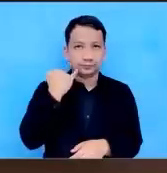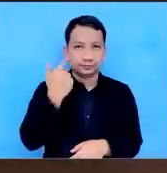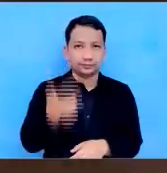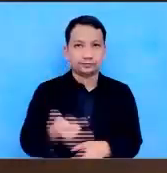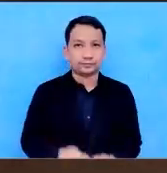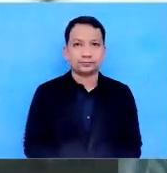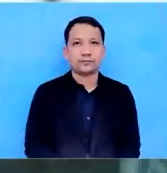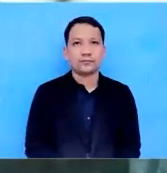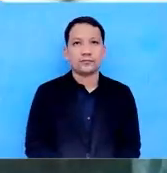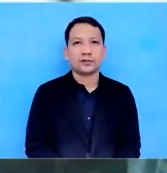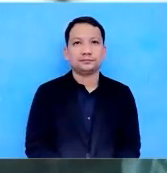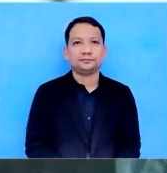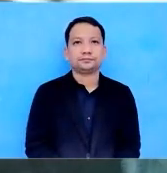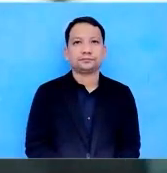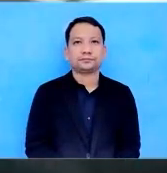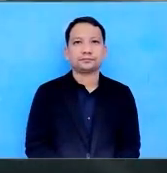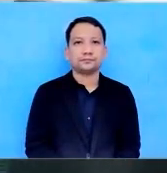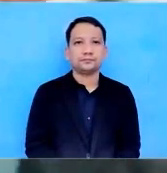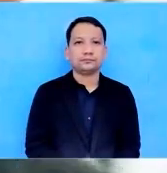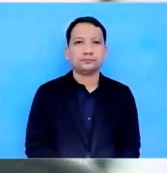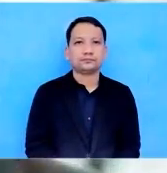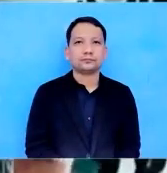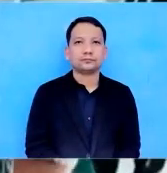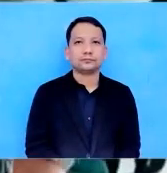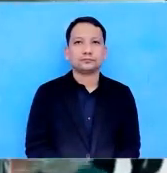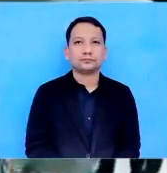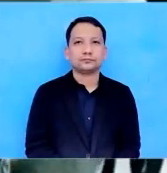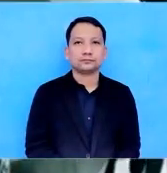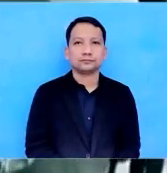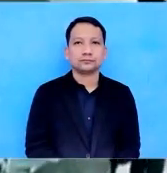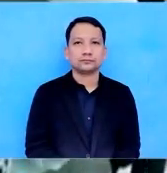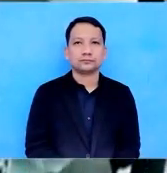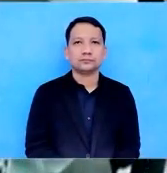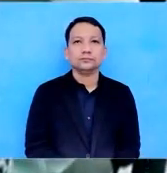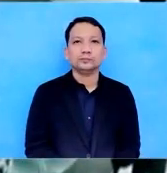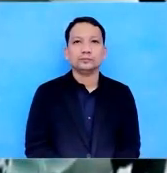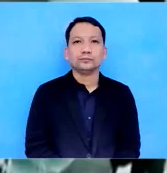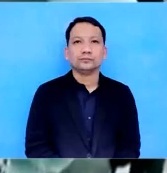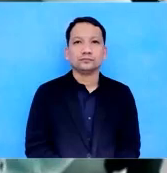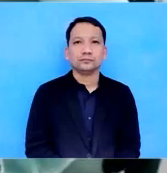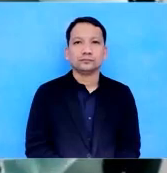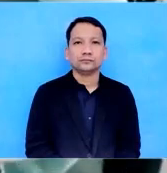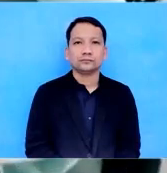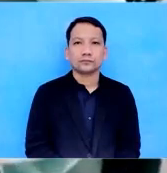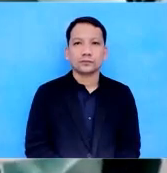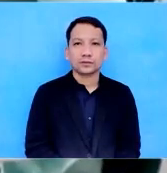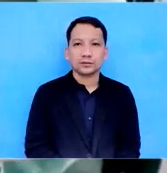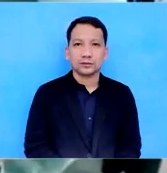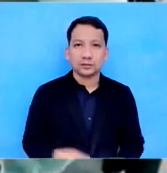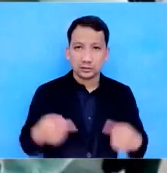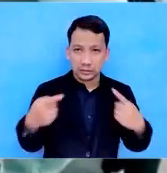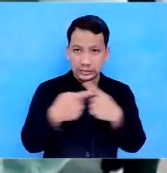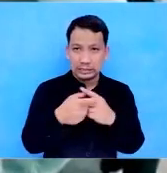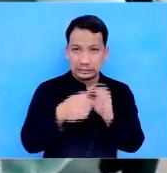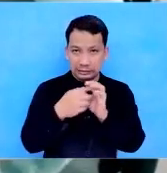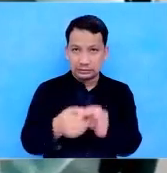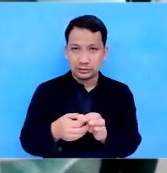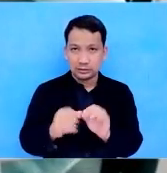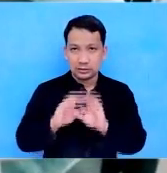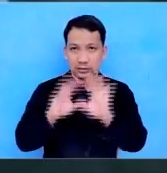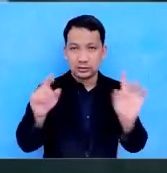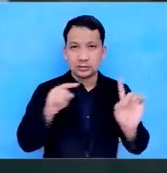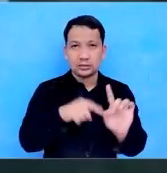na lalaki. What are we gonna do about it? Let's kill him. Bata. In another kontrabida role na naman, nagsashine si